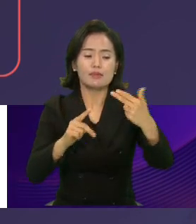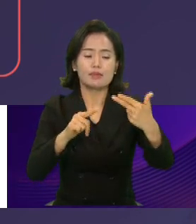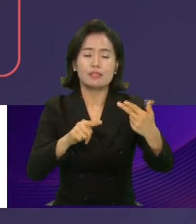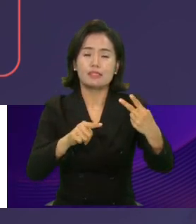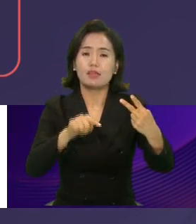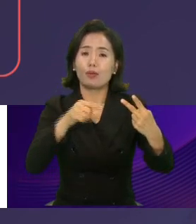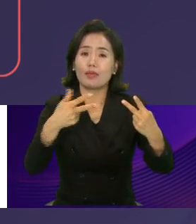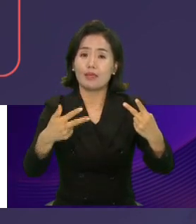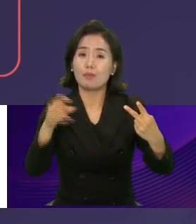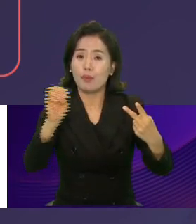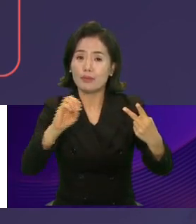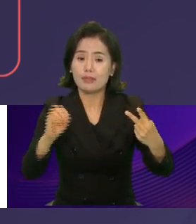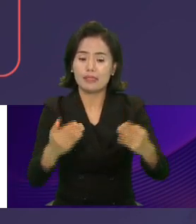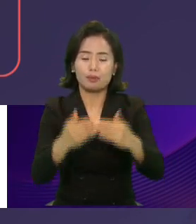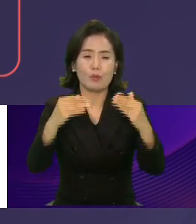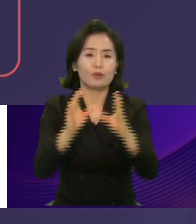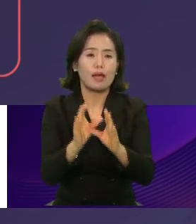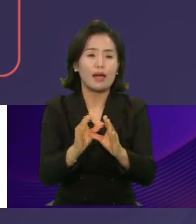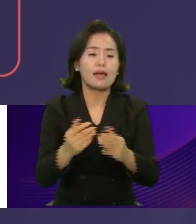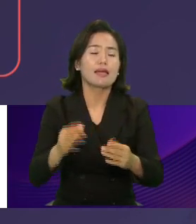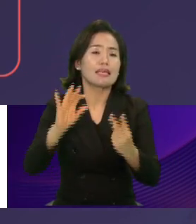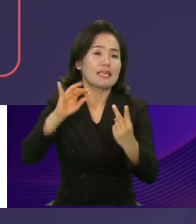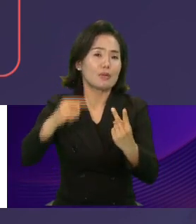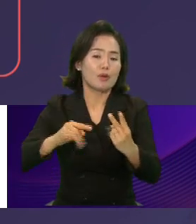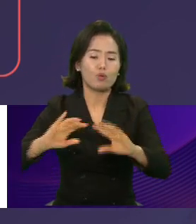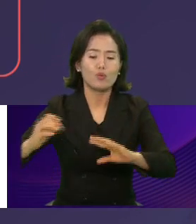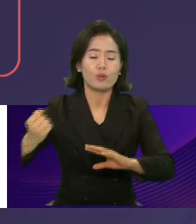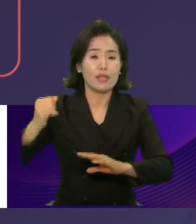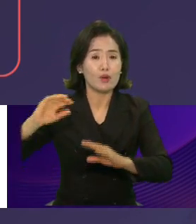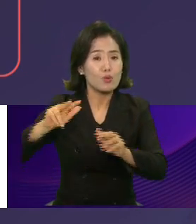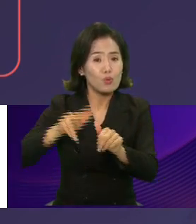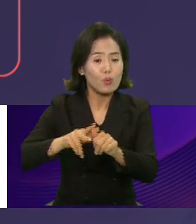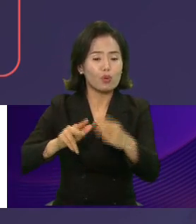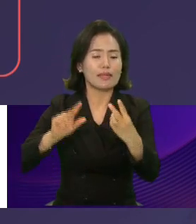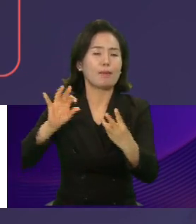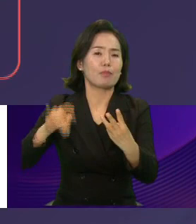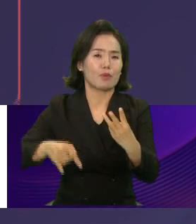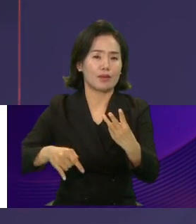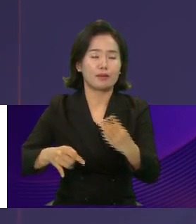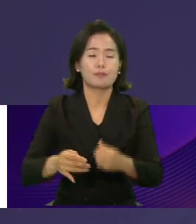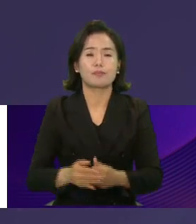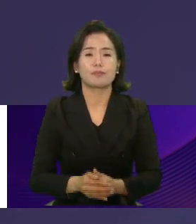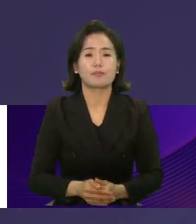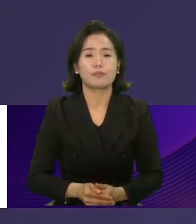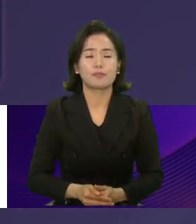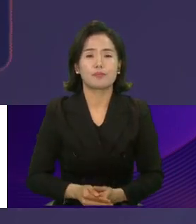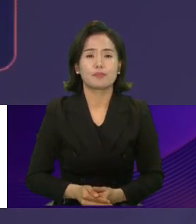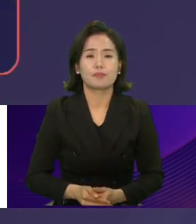72.2%, 2위는 진보당 안주용 후보, 3위는 국민의힘 김종훈 후보입니다.